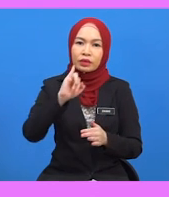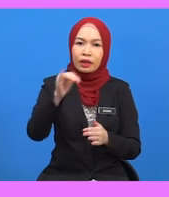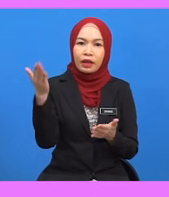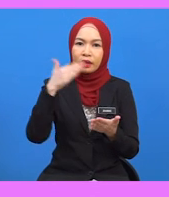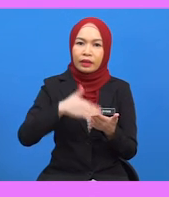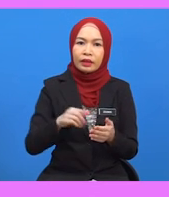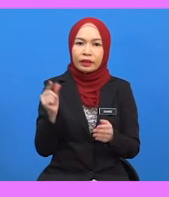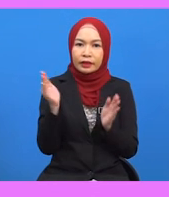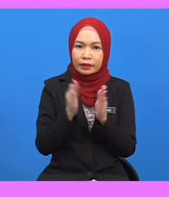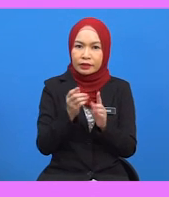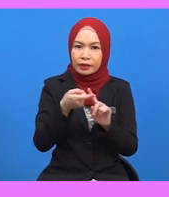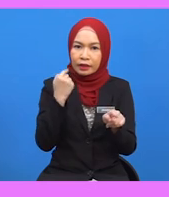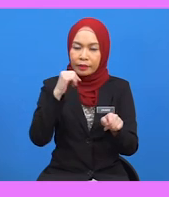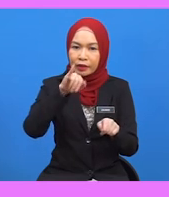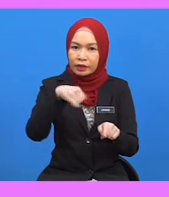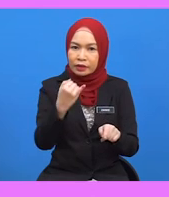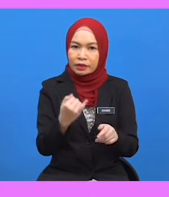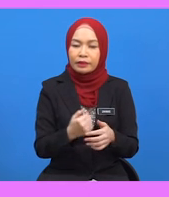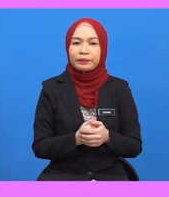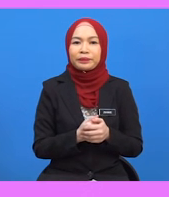lebih kecil daripada J.